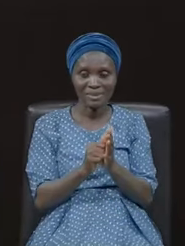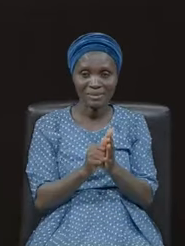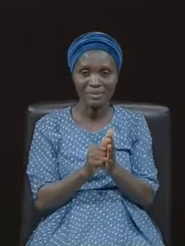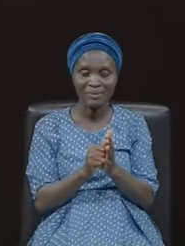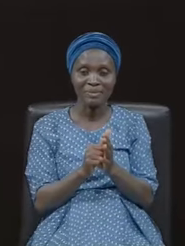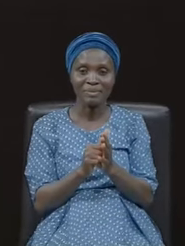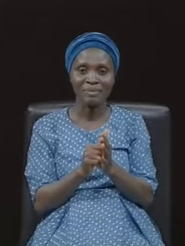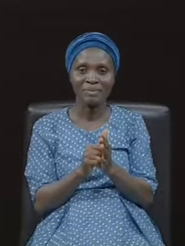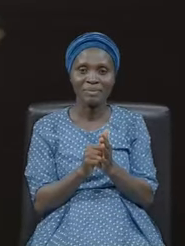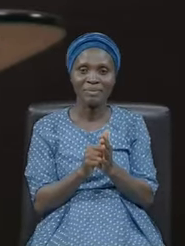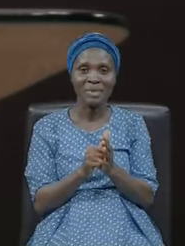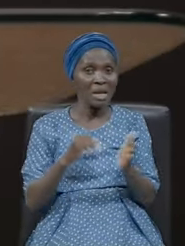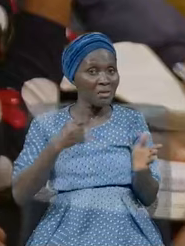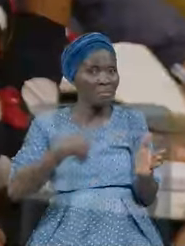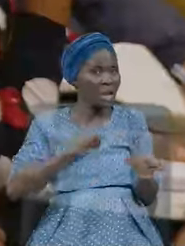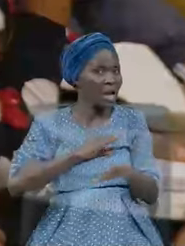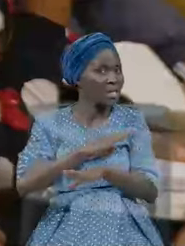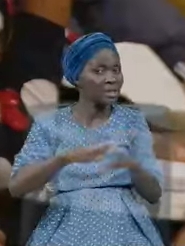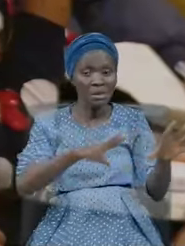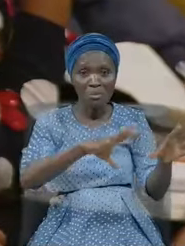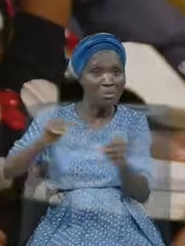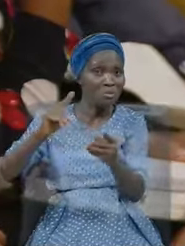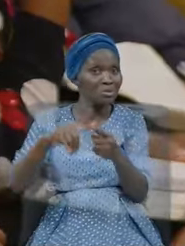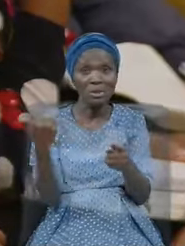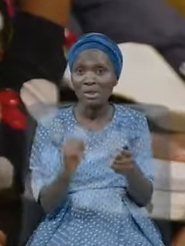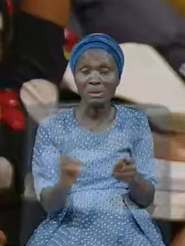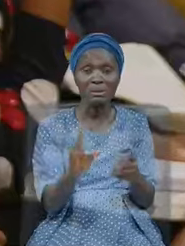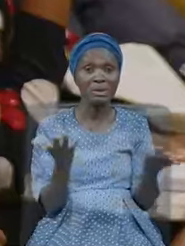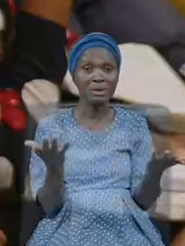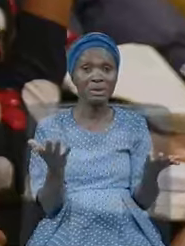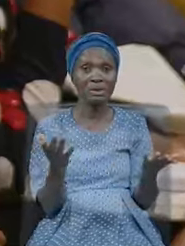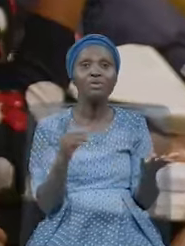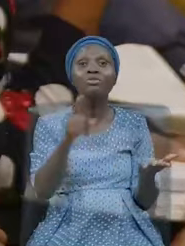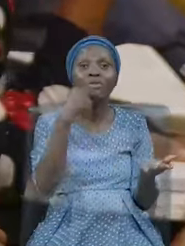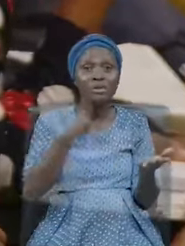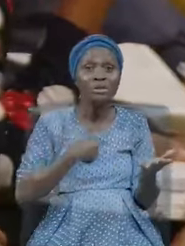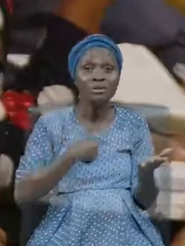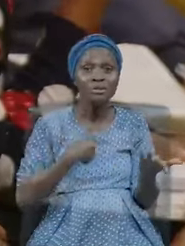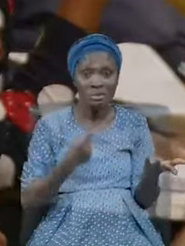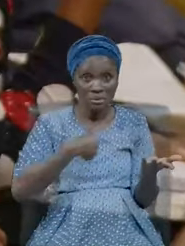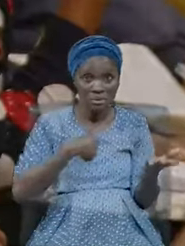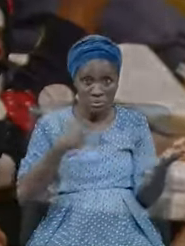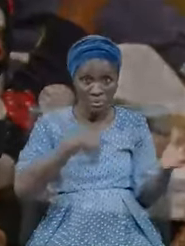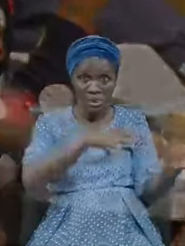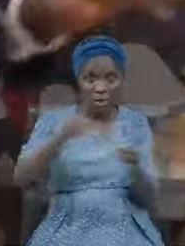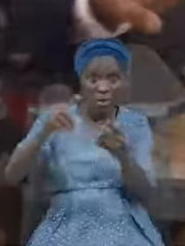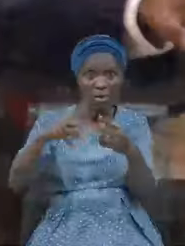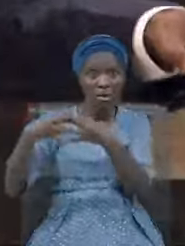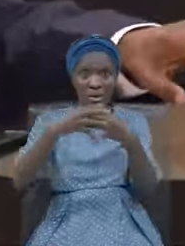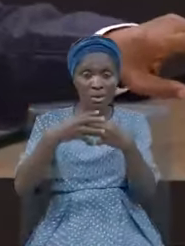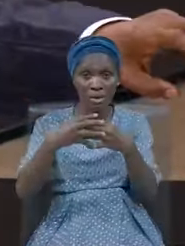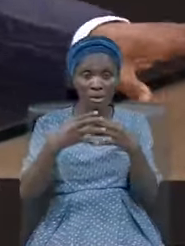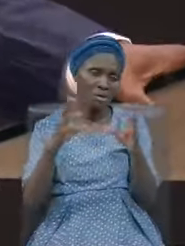pas moi je suis pas parti en Angleterre et dites-moi maintenant est-ce que j'ai